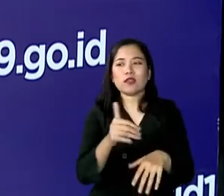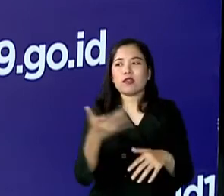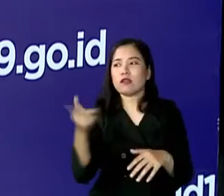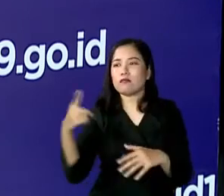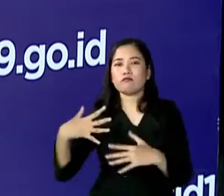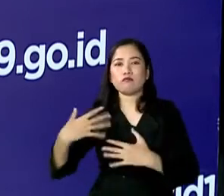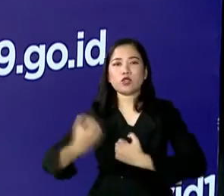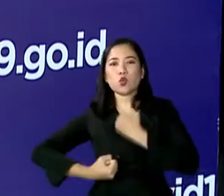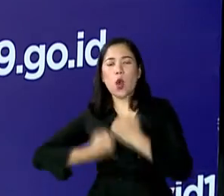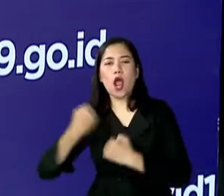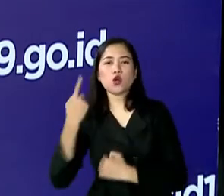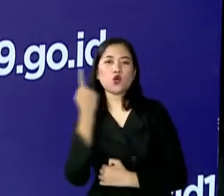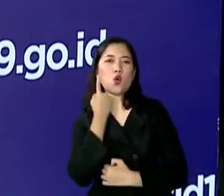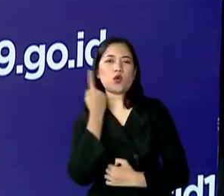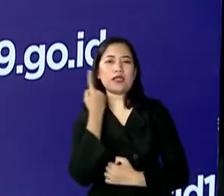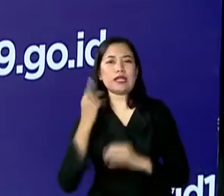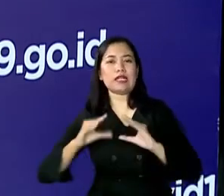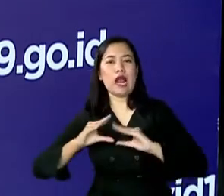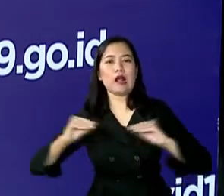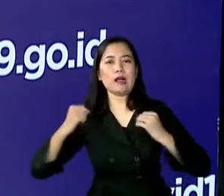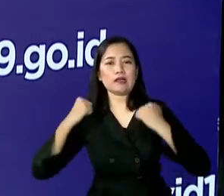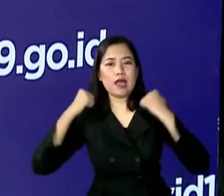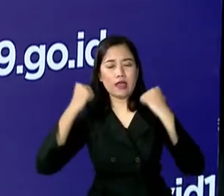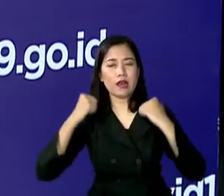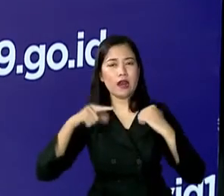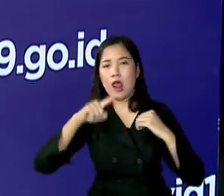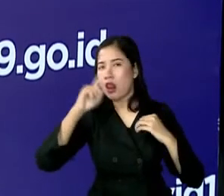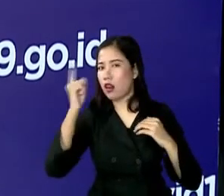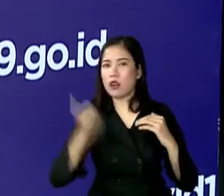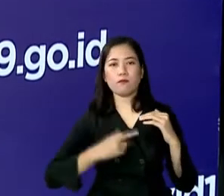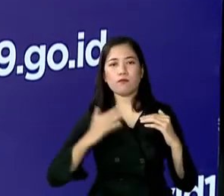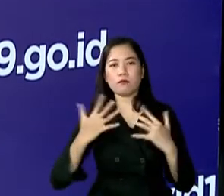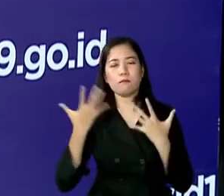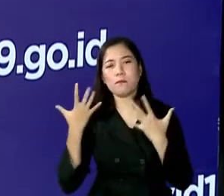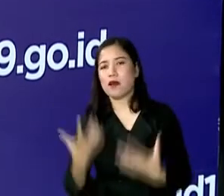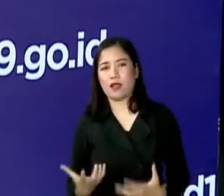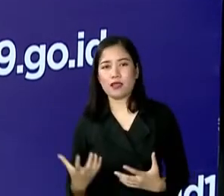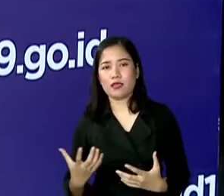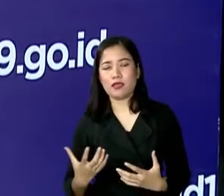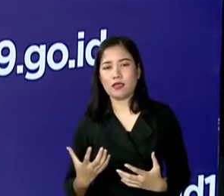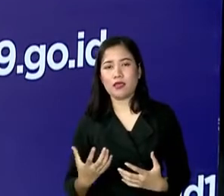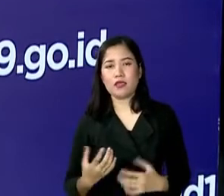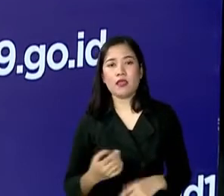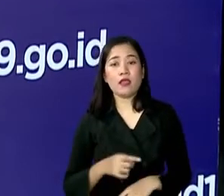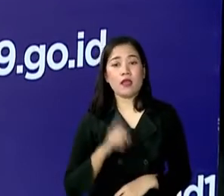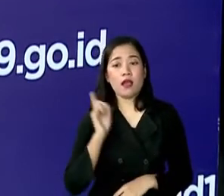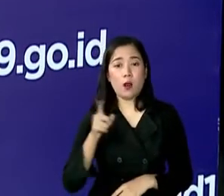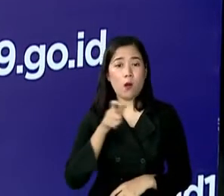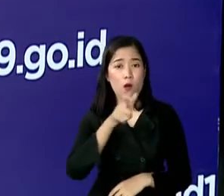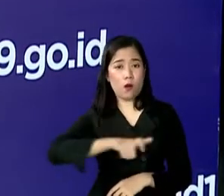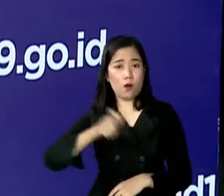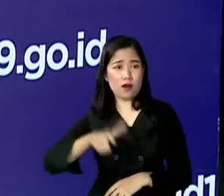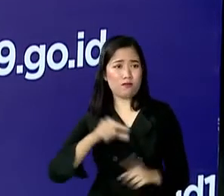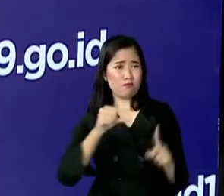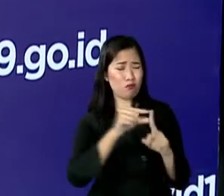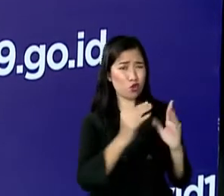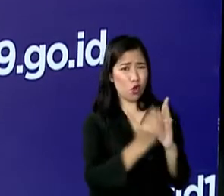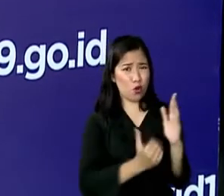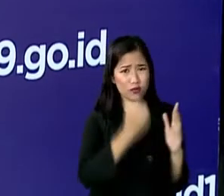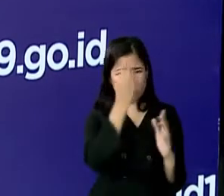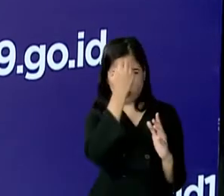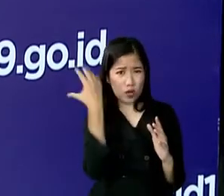perjuangan dokter dan tenaga kesehatan yang merawat pasien di rumah sakit mereka yang mengabaikan protokol kesehatan sehingga